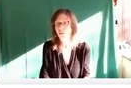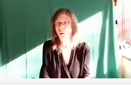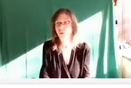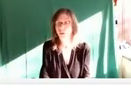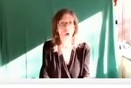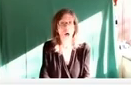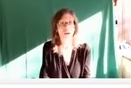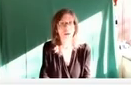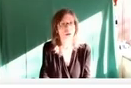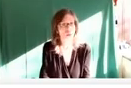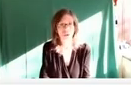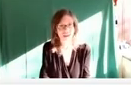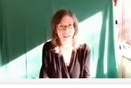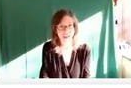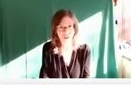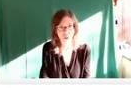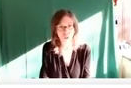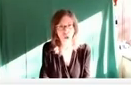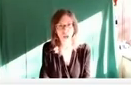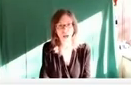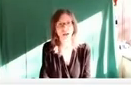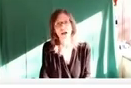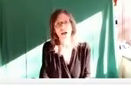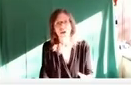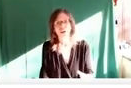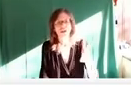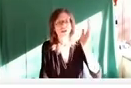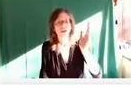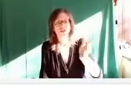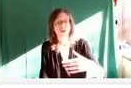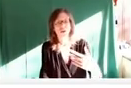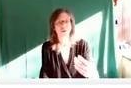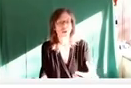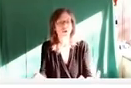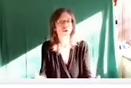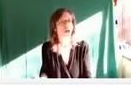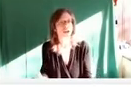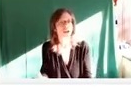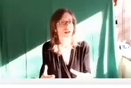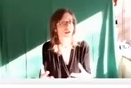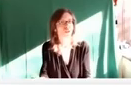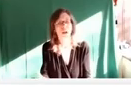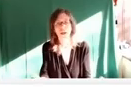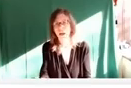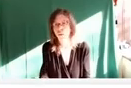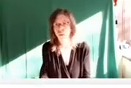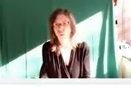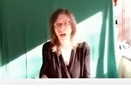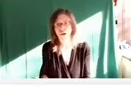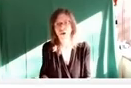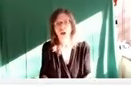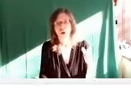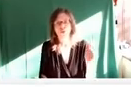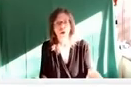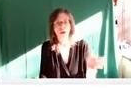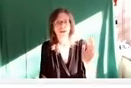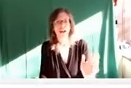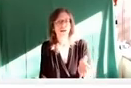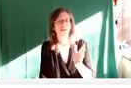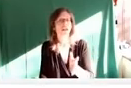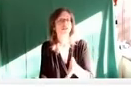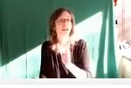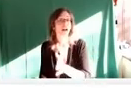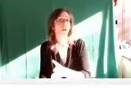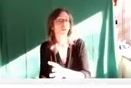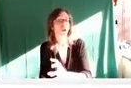répondants, c'est pas assez. On peut les identifier autrement. Fait que là, si, disons, vous avez du quantitatif, une enquête, un sondage, vous commencez à